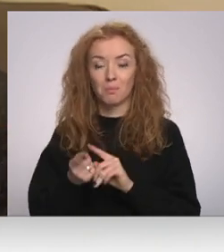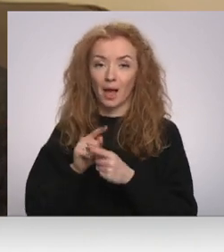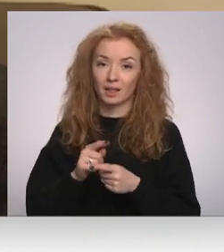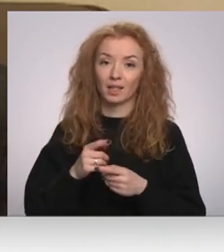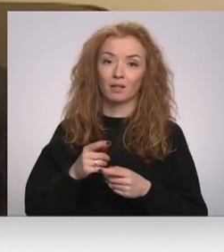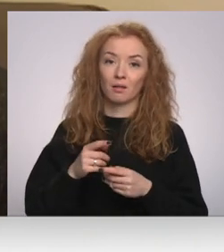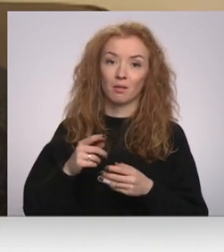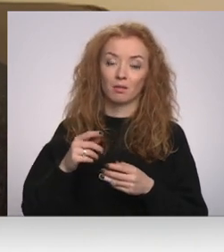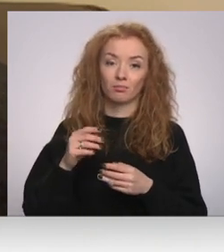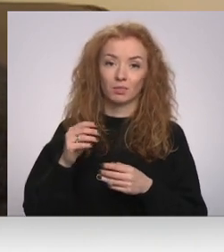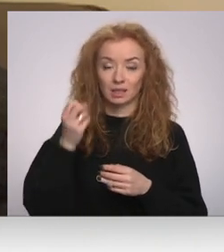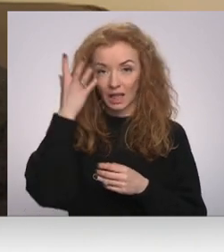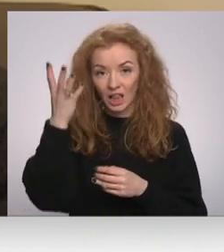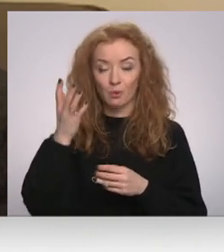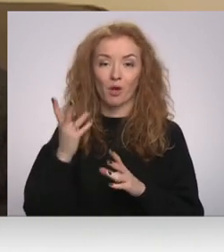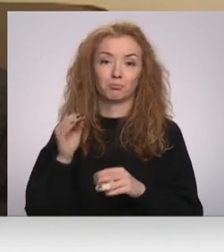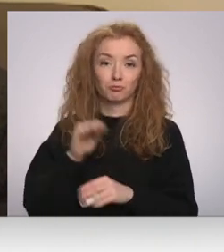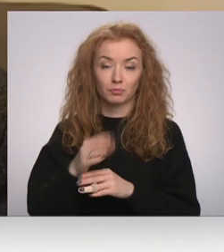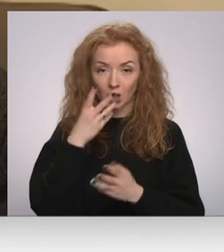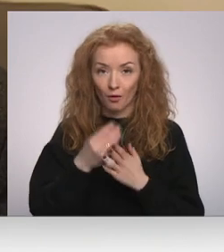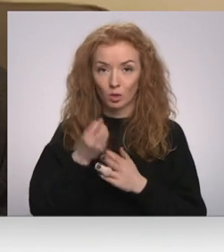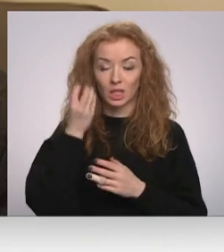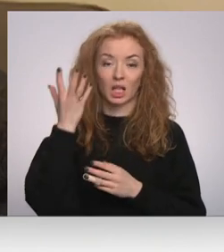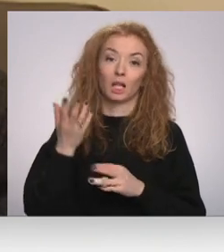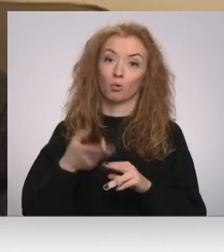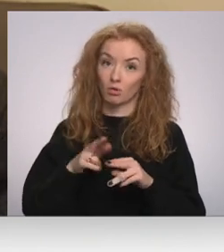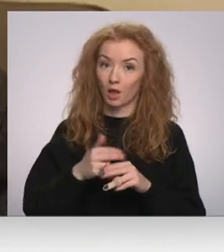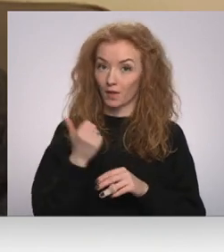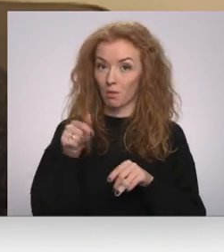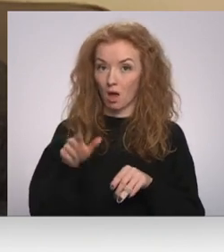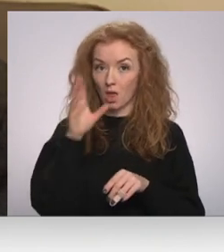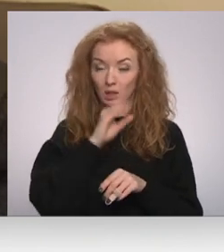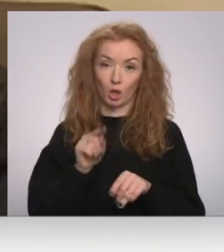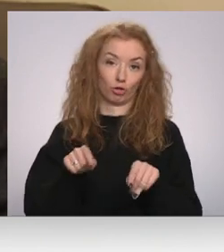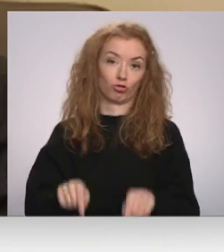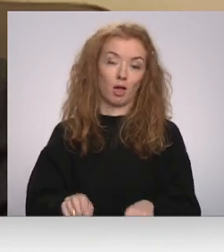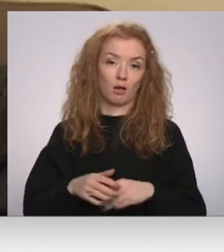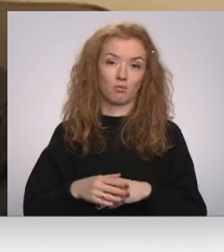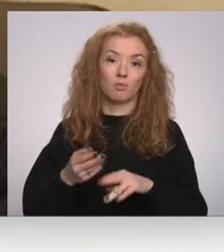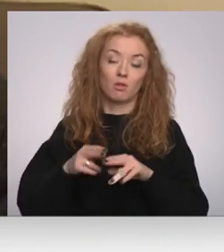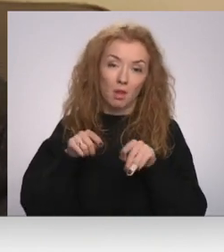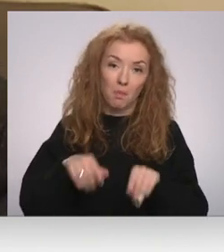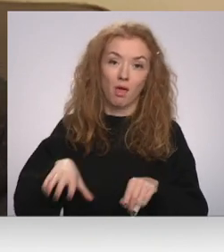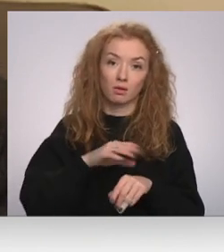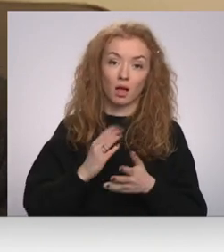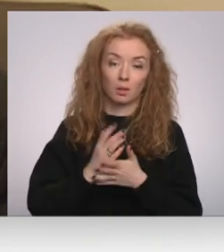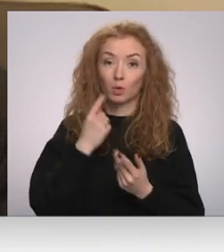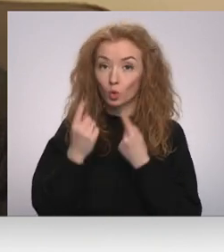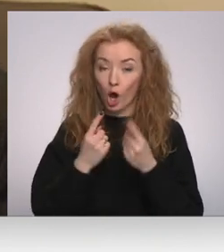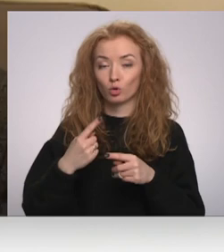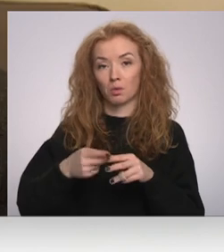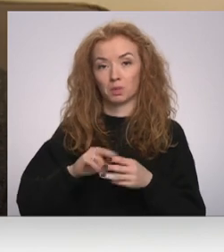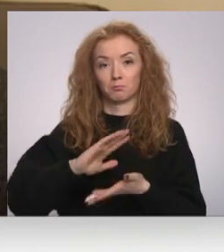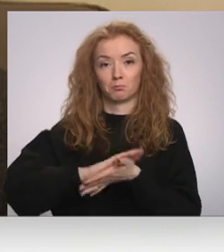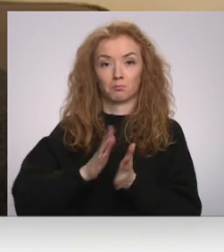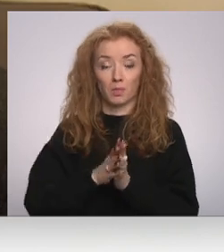vai papildināt savas zināšanas un savu izglītību, un tad viņiem šī iespēja būs šeit. Un tā mēs esam izrunājuši un vienojušies, un tas